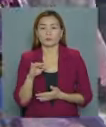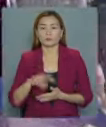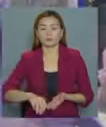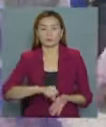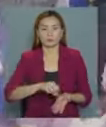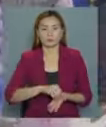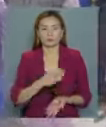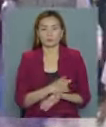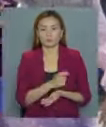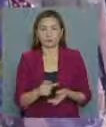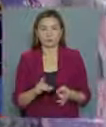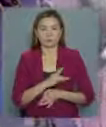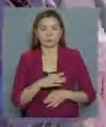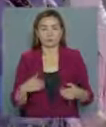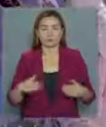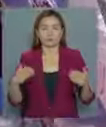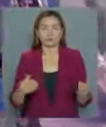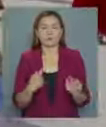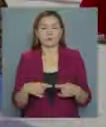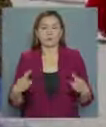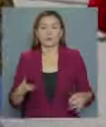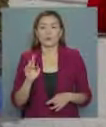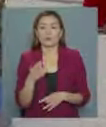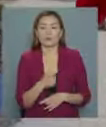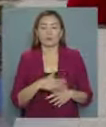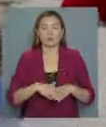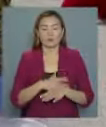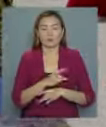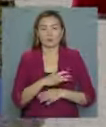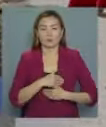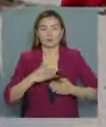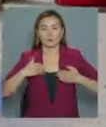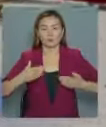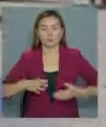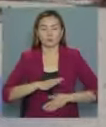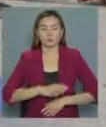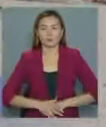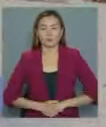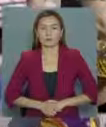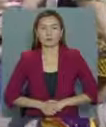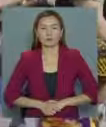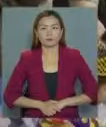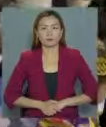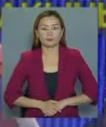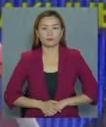Шапкенов катысып, тургундарды облысыбыздагы ар түрлү улт өкүлдөрүн атаулуу мереке менен куттуктады.